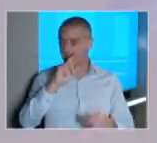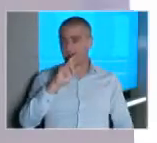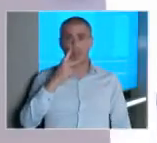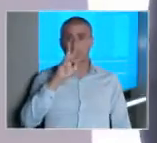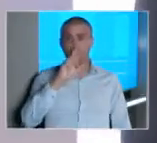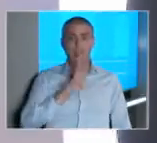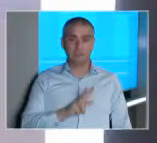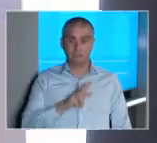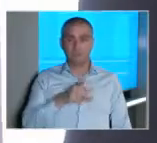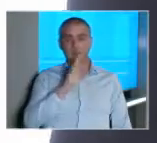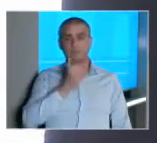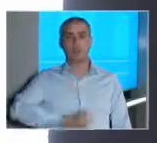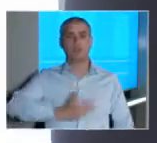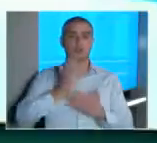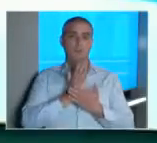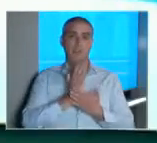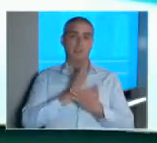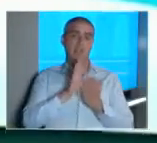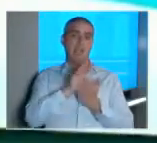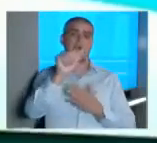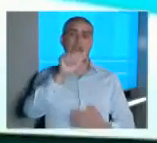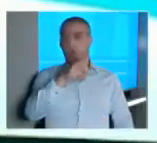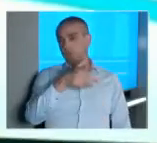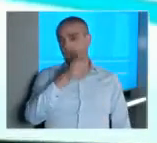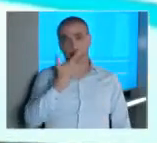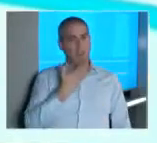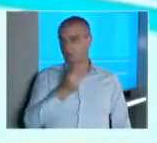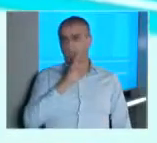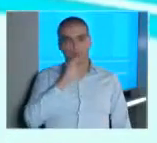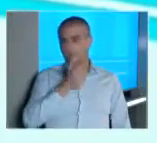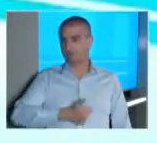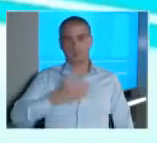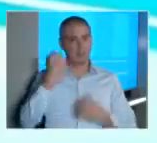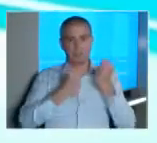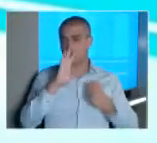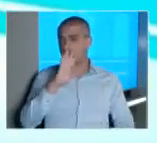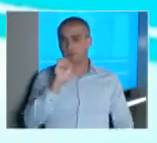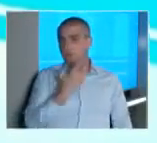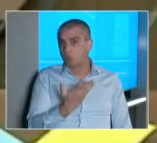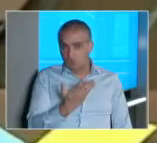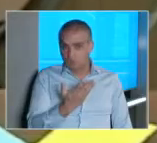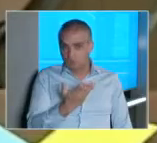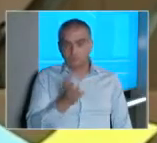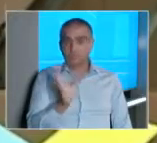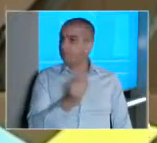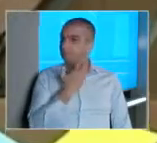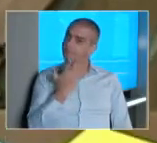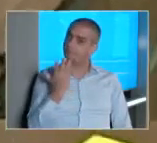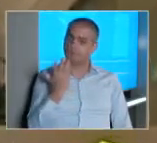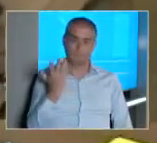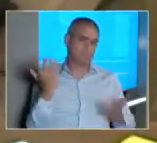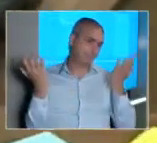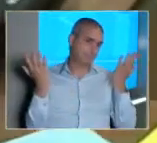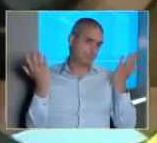רפי פרץ, אלא עם ראש מכינת חלוצה הרב רפי פרץ. אתה לא היית מדבר עם שר התחבורה בצלאל סמוטריץ', אלא